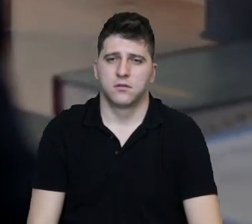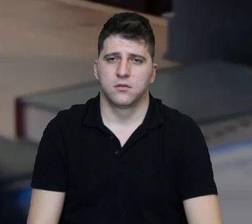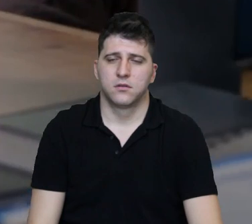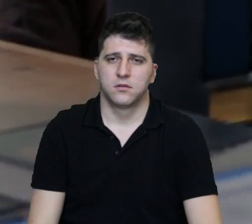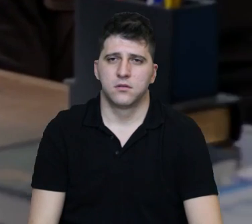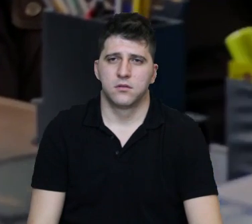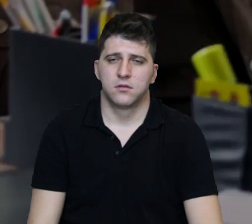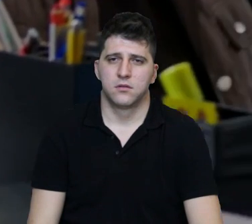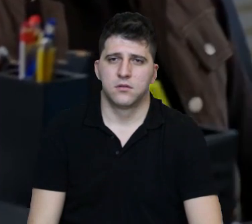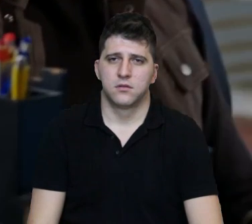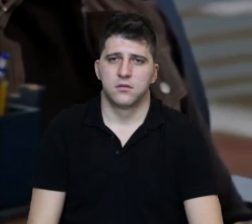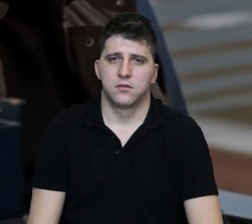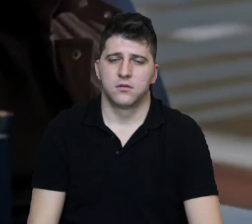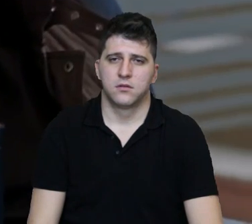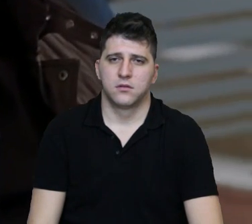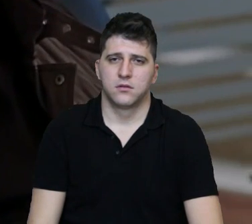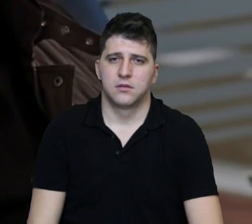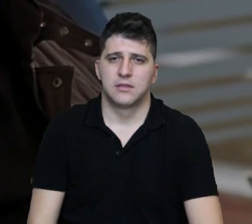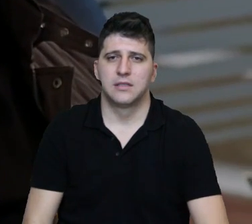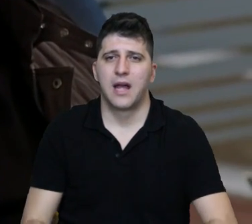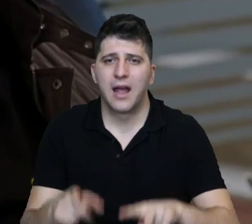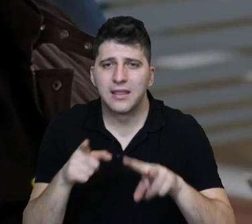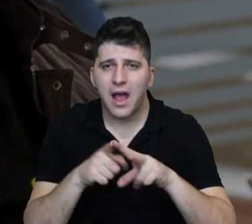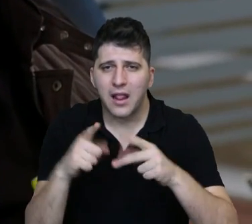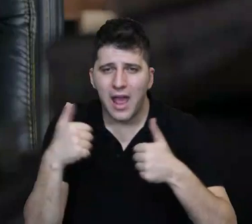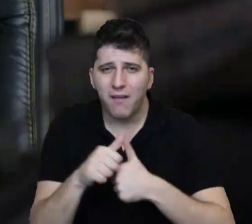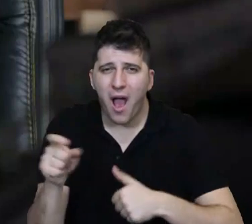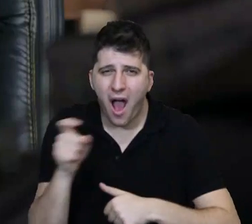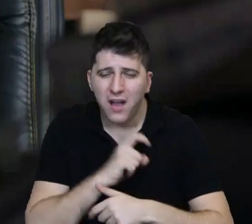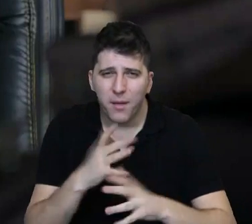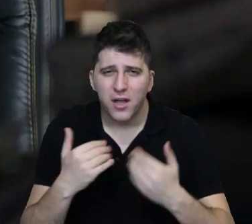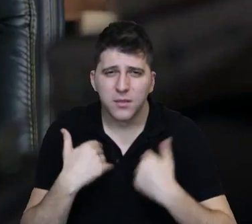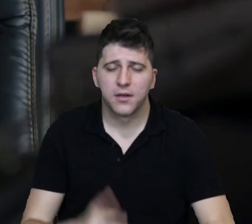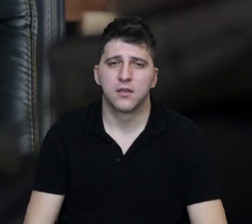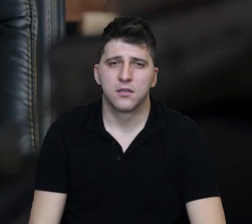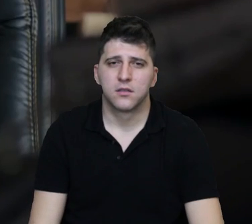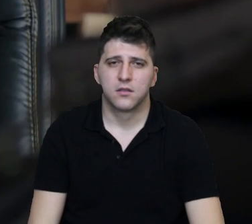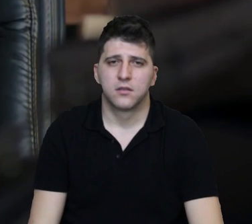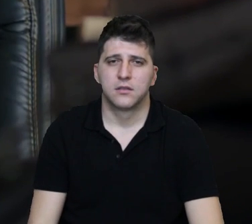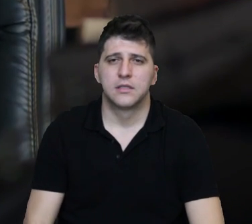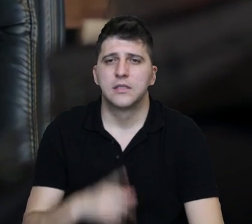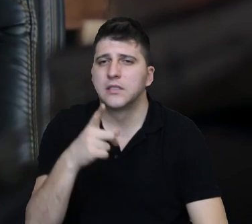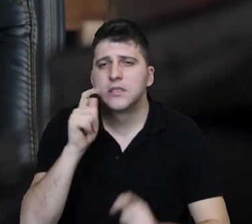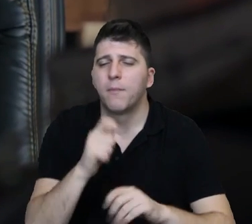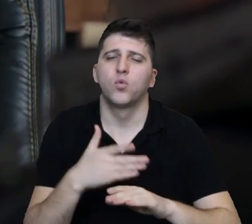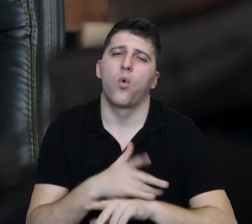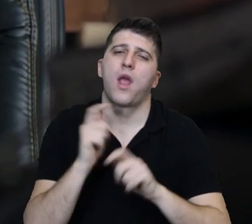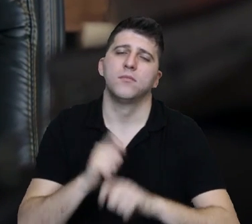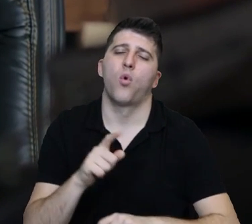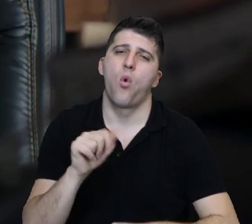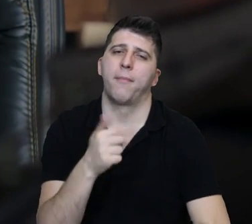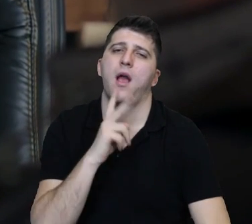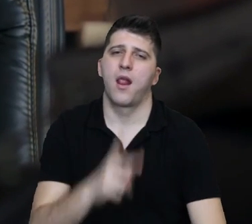İbrahim İlker'in ofisinde. Nalan'la evlenmekte hata mı ettim acaba? Siz yapmanız gerekeni yaptınız. Bu önemli bir